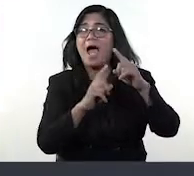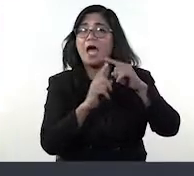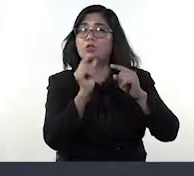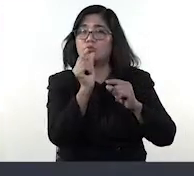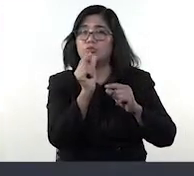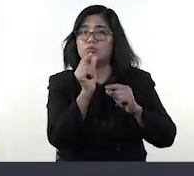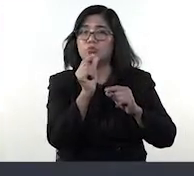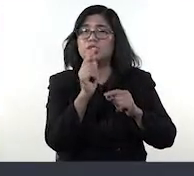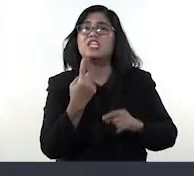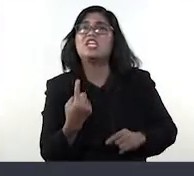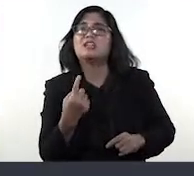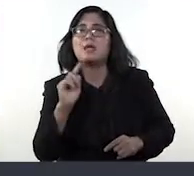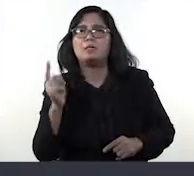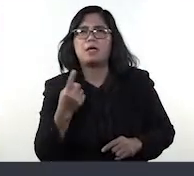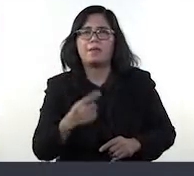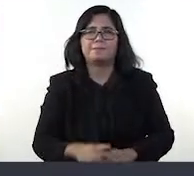pertanyaannya